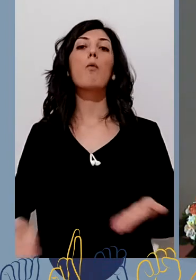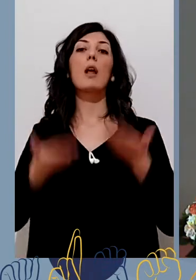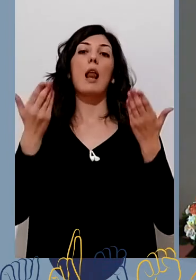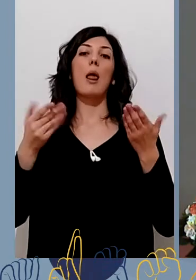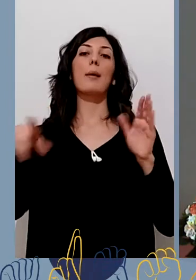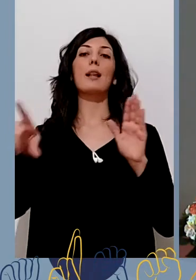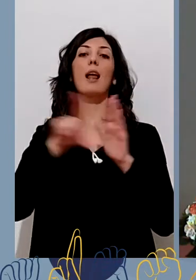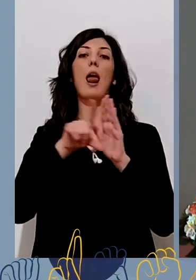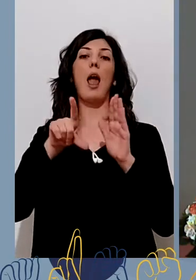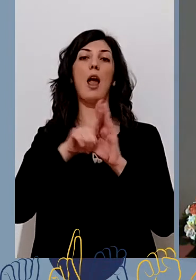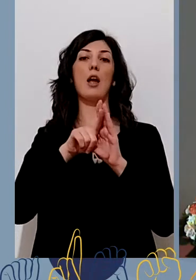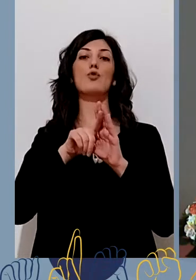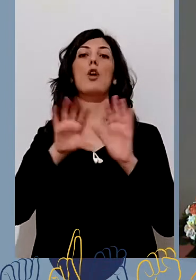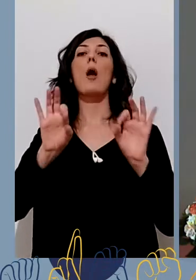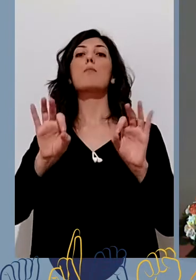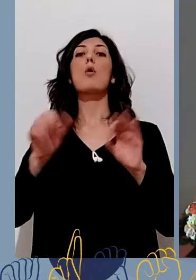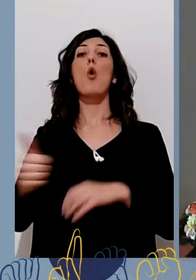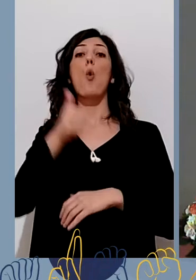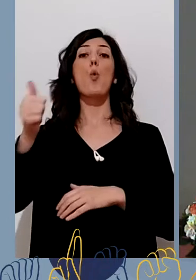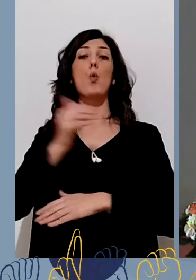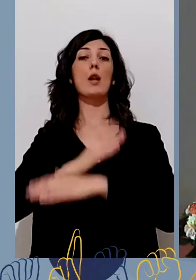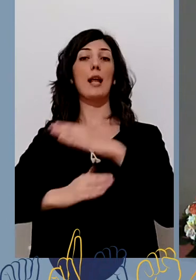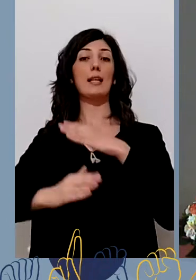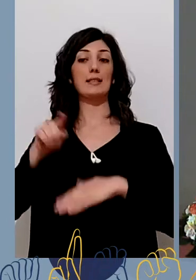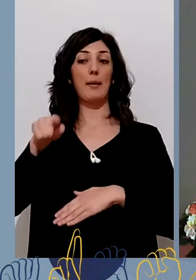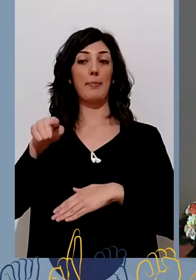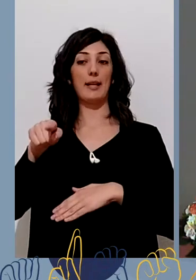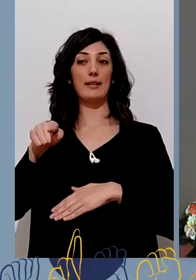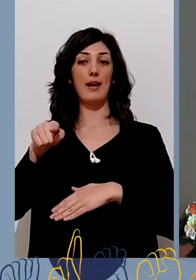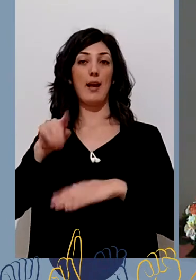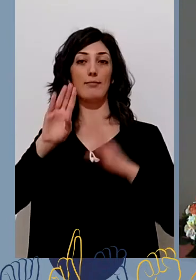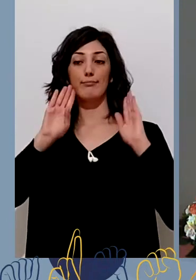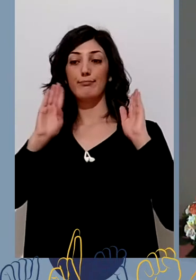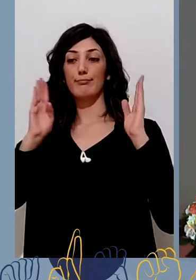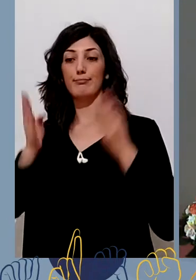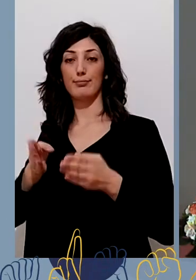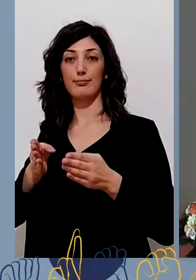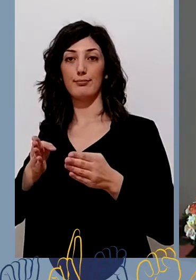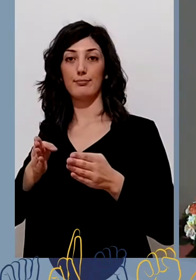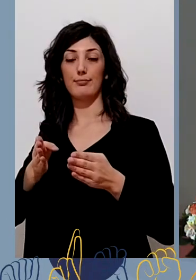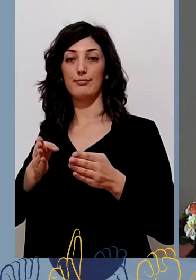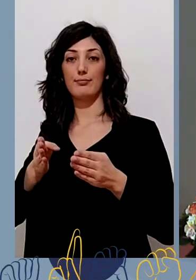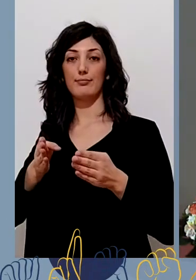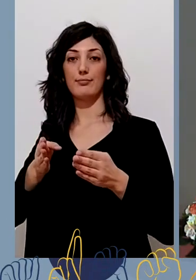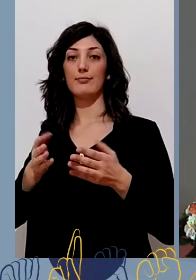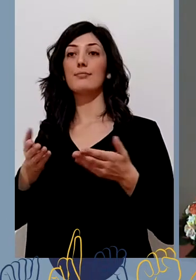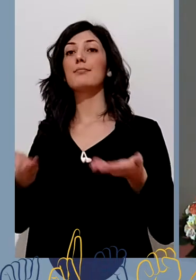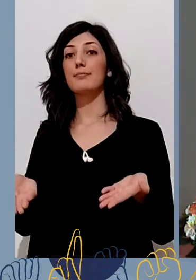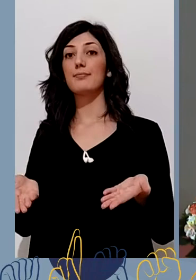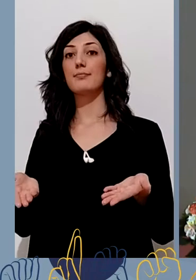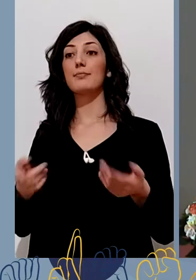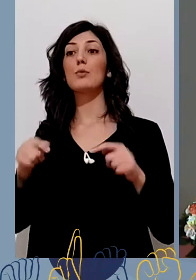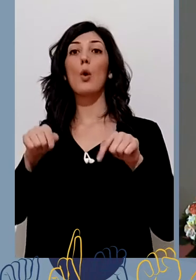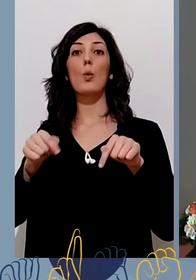come unica disabilità e quindi specifica, e perciò prima di questo era